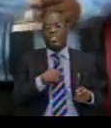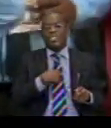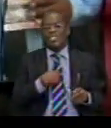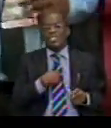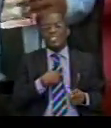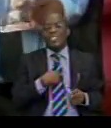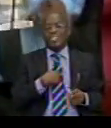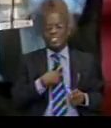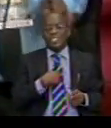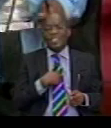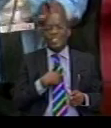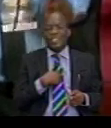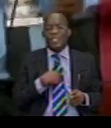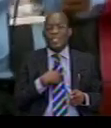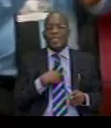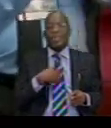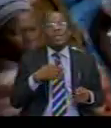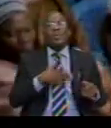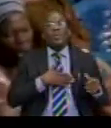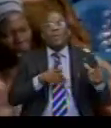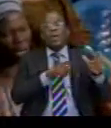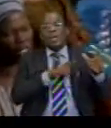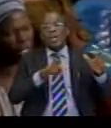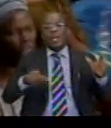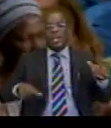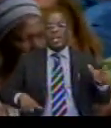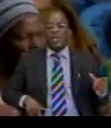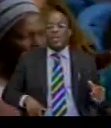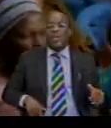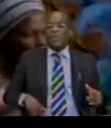Mon Dieu est bon.